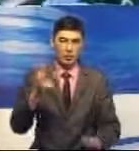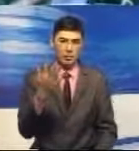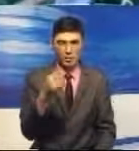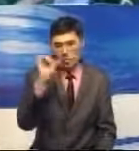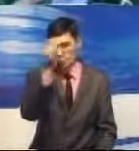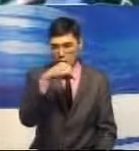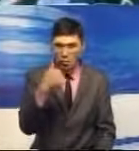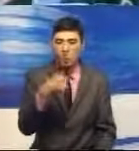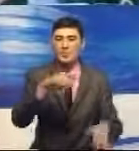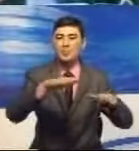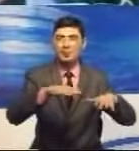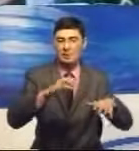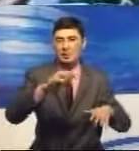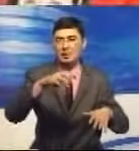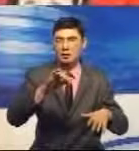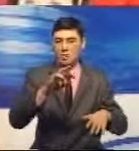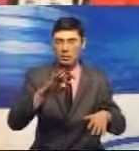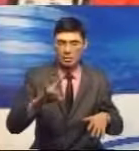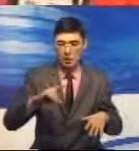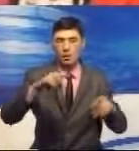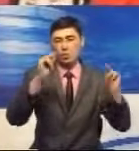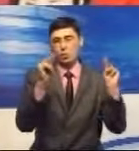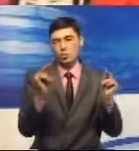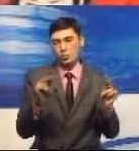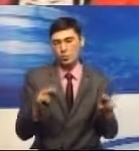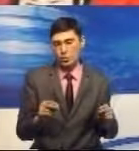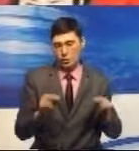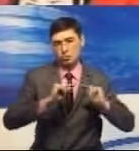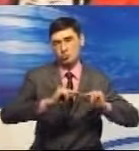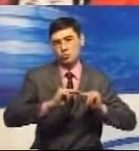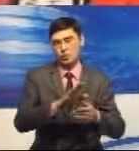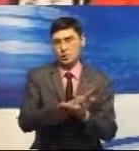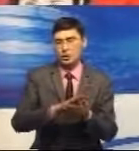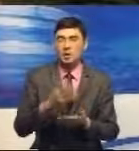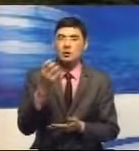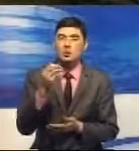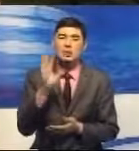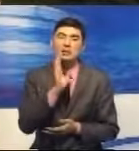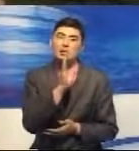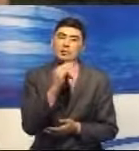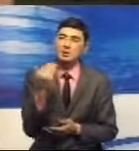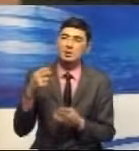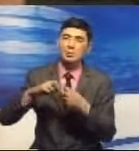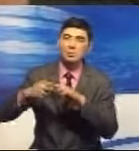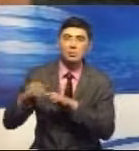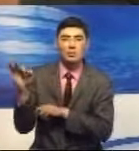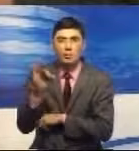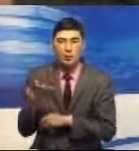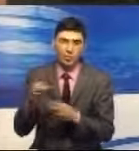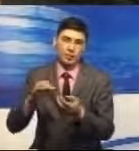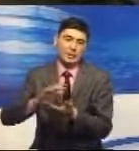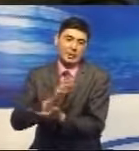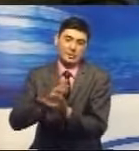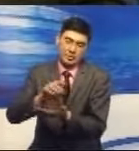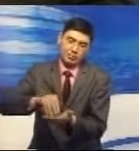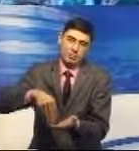семинариясында ұстаз болған. Қазақ, Сарыарқа, Алаш газеттерінде әйелдер мәселелеріне байланысты қатысты мақалар жазады. Журналист орыс